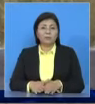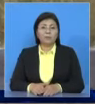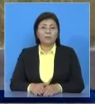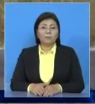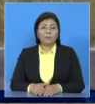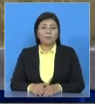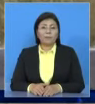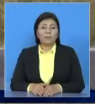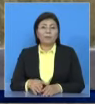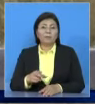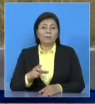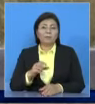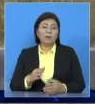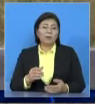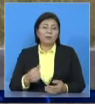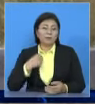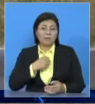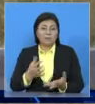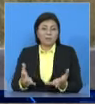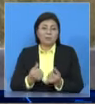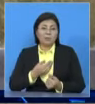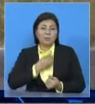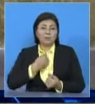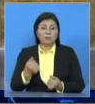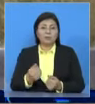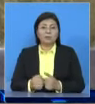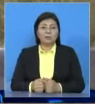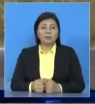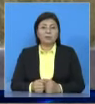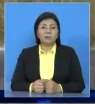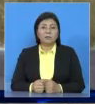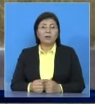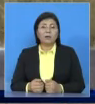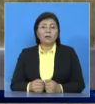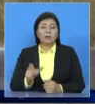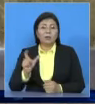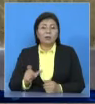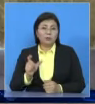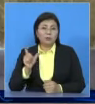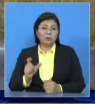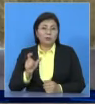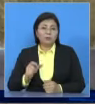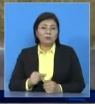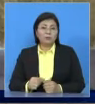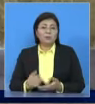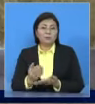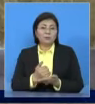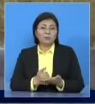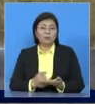в багажник они его выжить не хотят и оставляет они его собирает но его оставляет